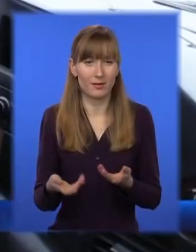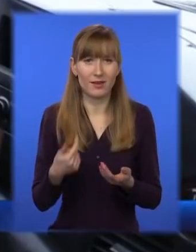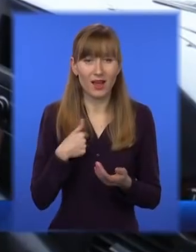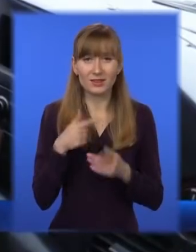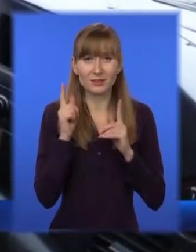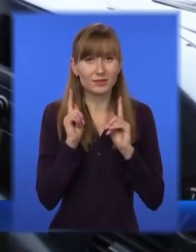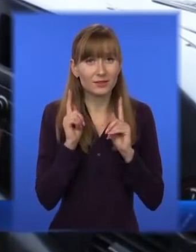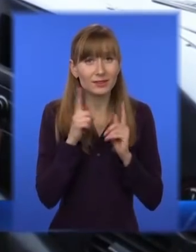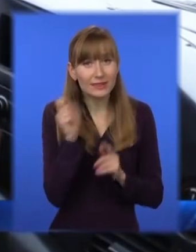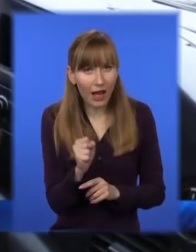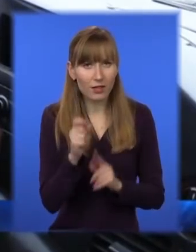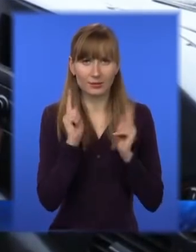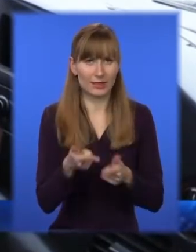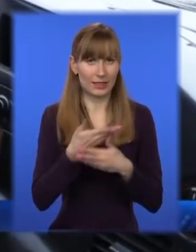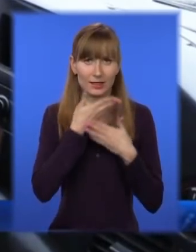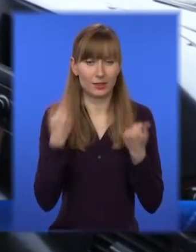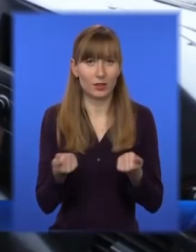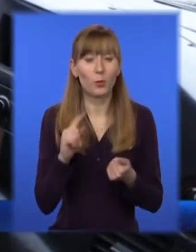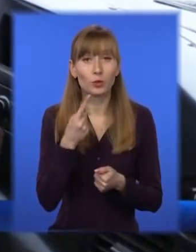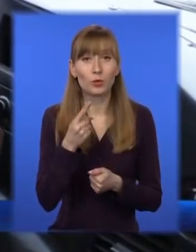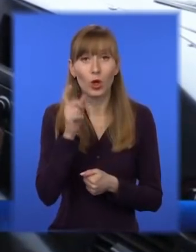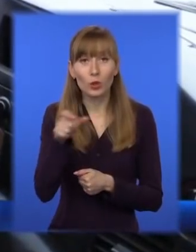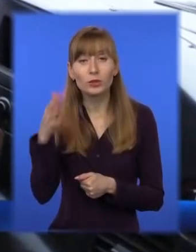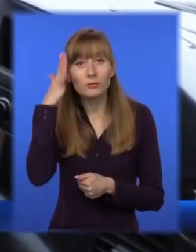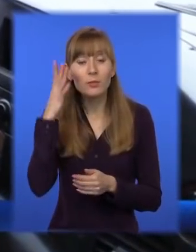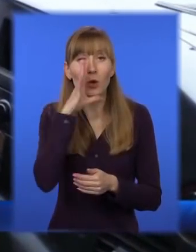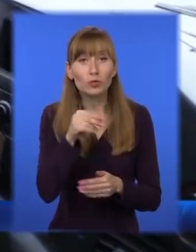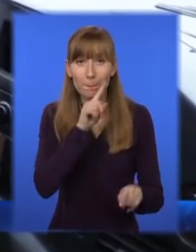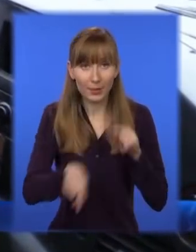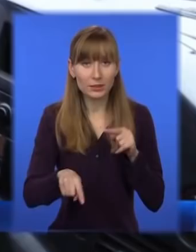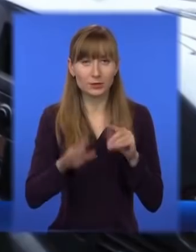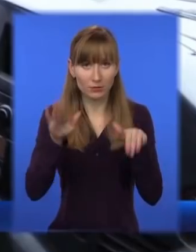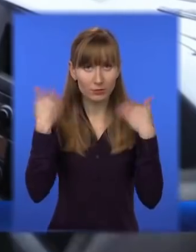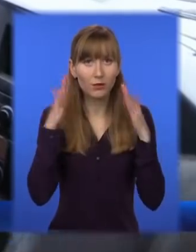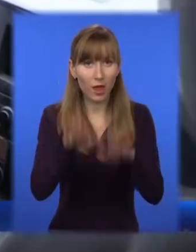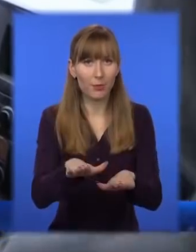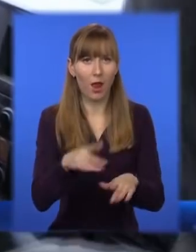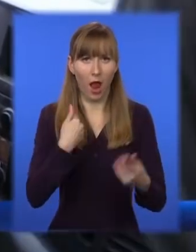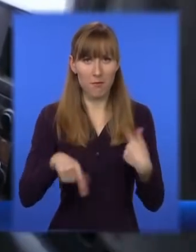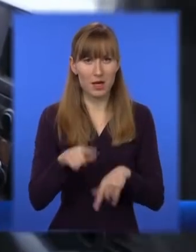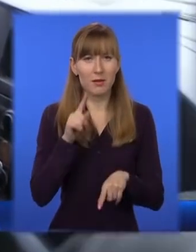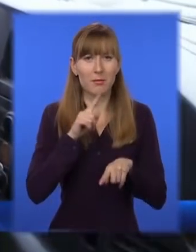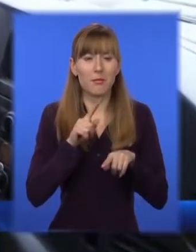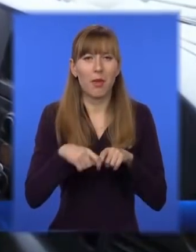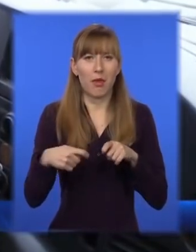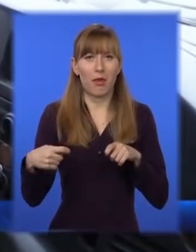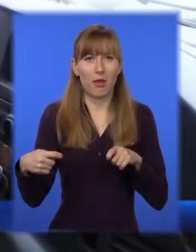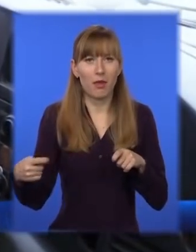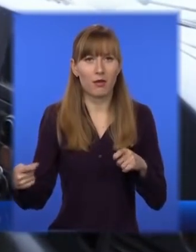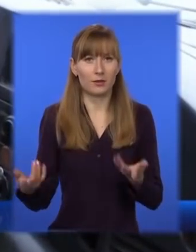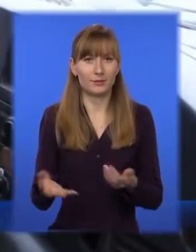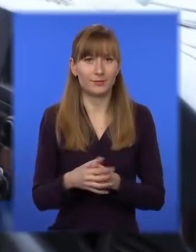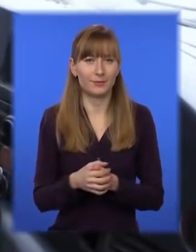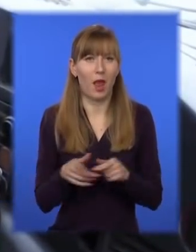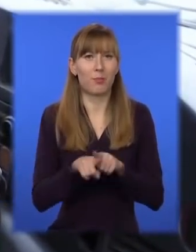сказав. Вони ж чого вибирають маршрут, щоб швидше доїхати. А так як ми волочимося 50 км в